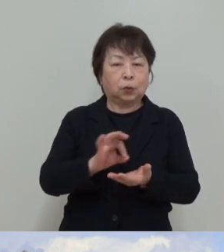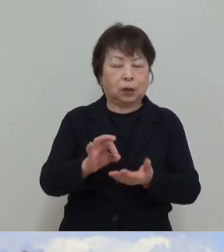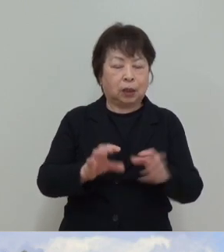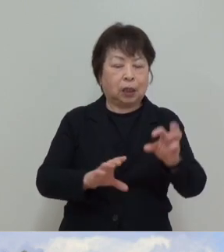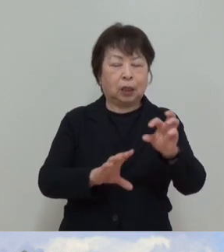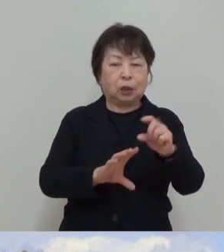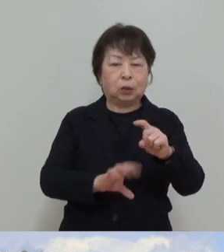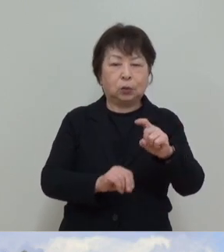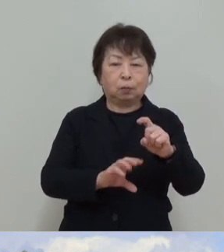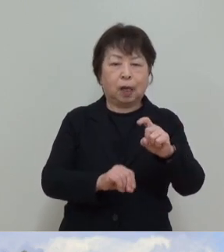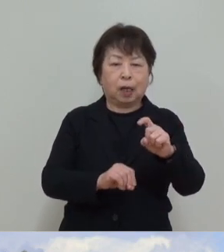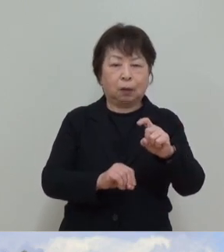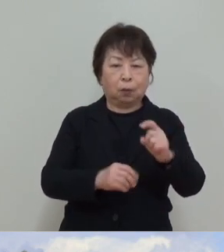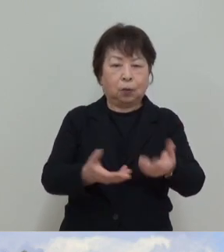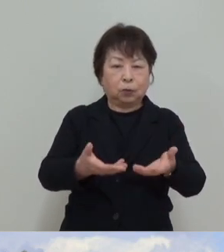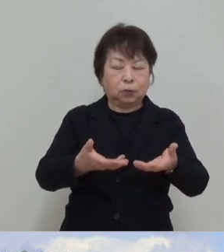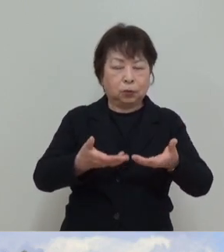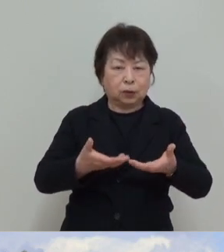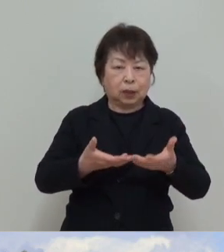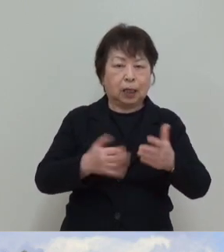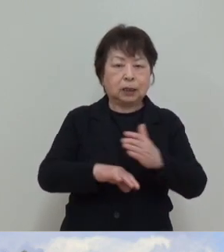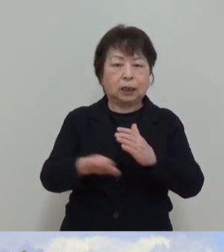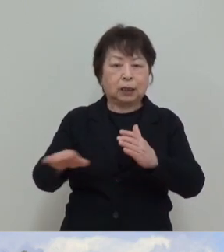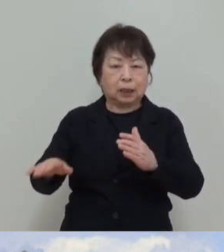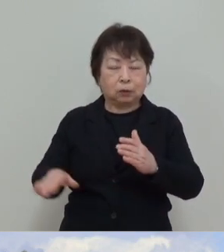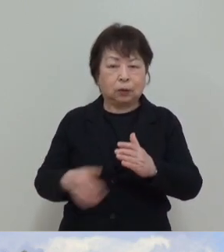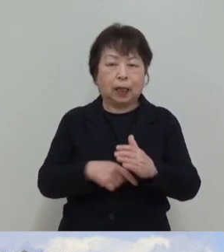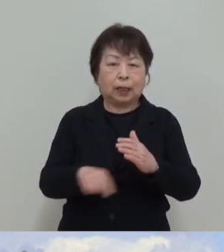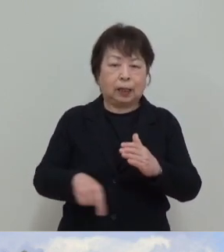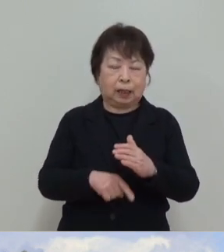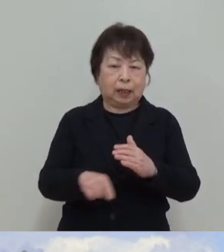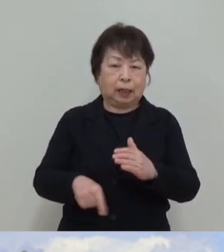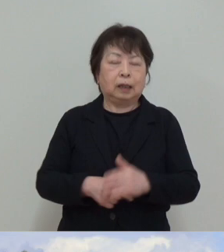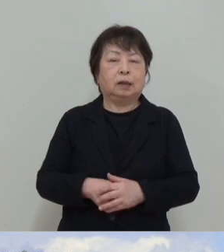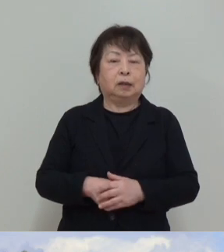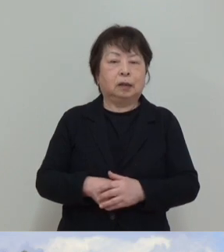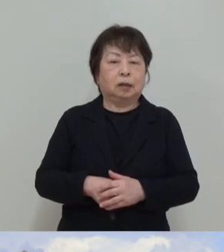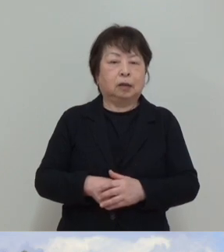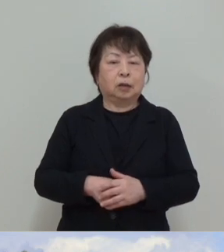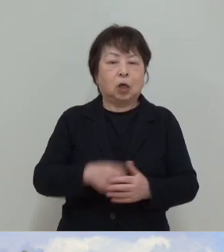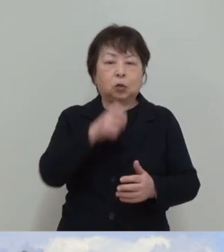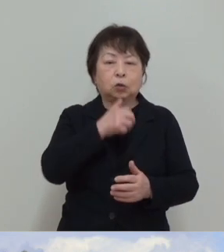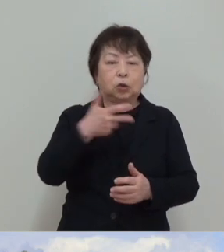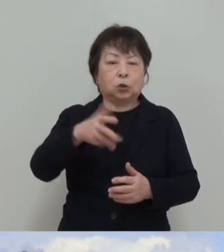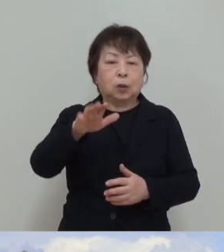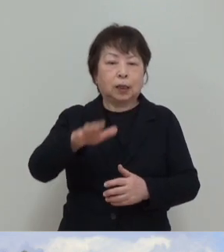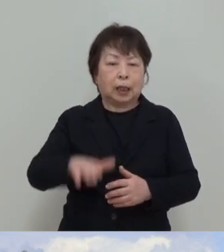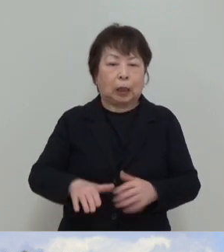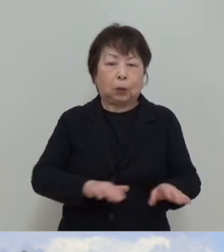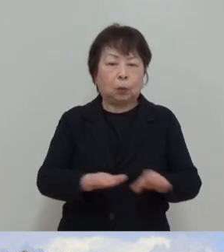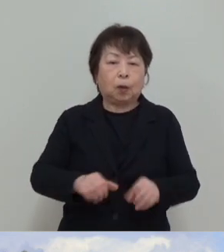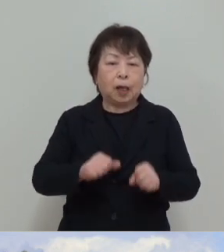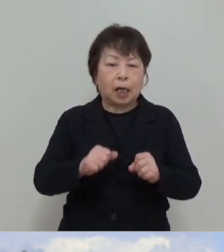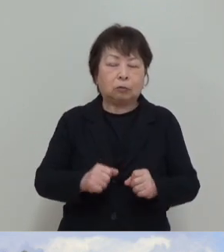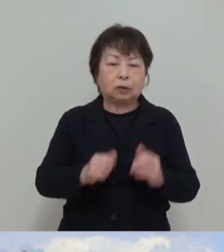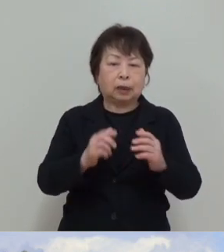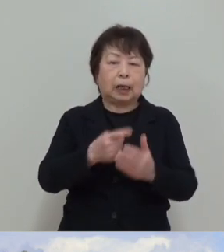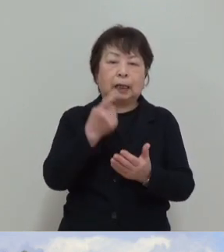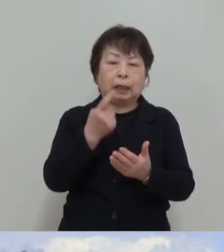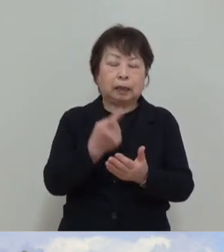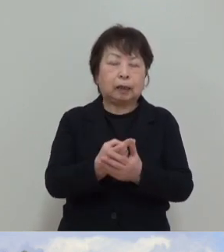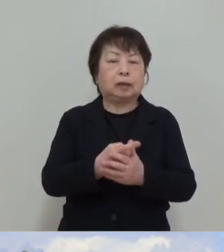10万円を受給した世帯のうち、18歳以下のお子さんがいる世帯に限